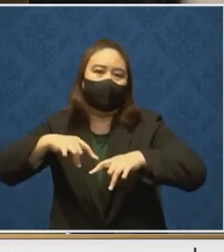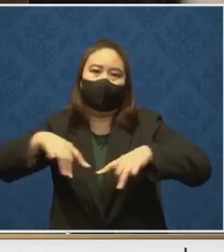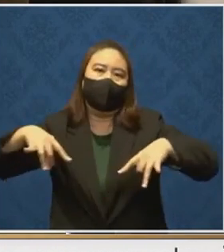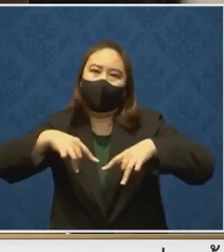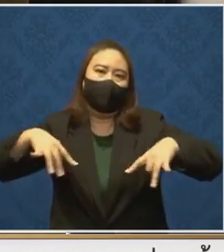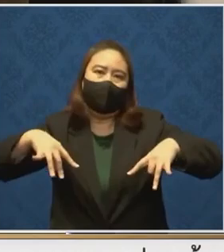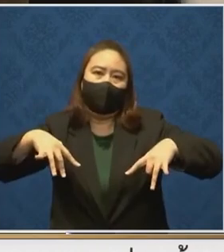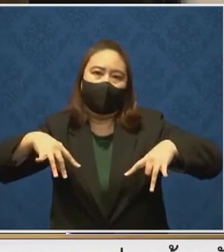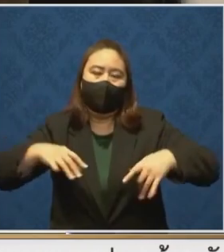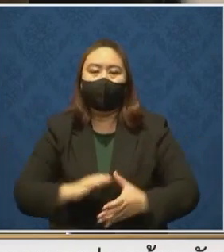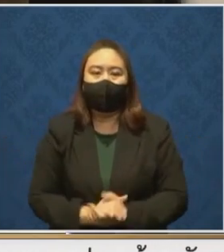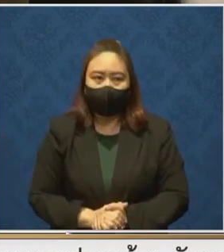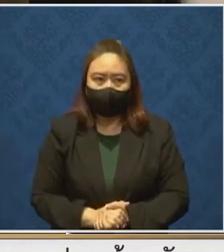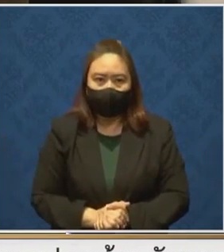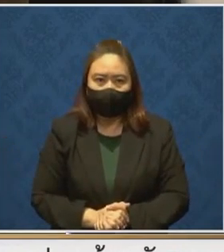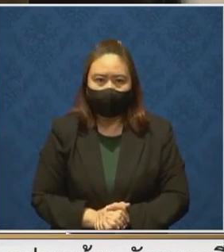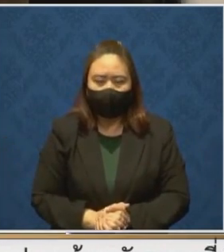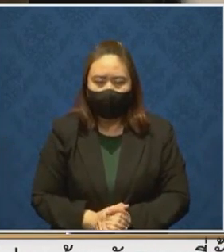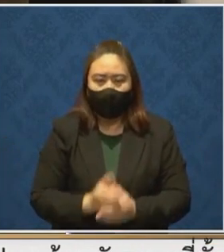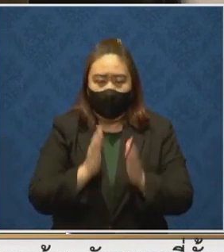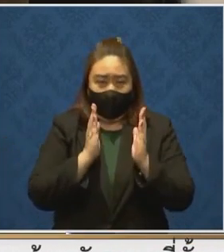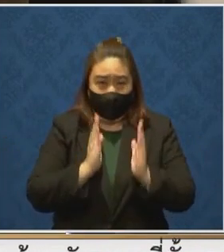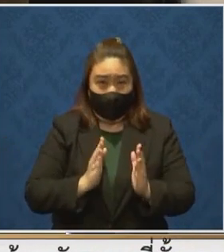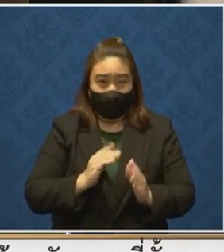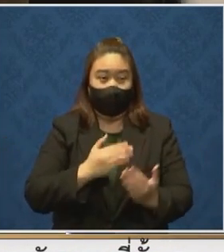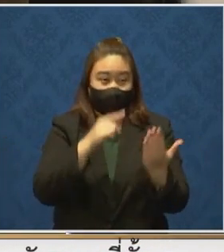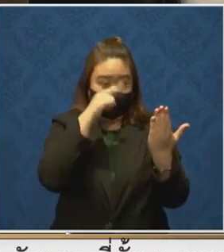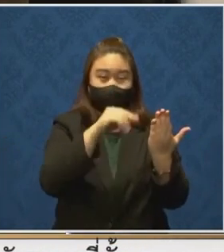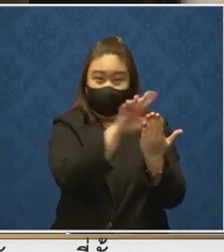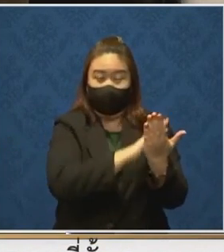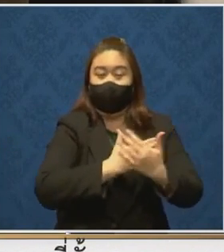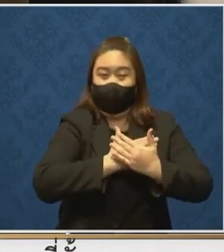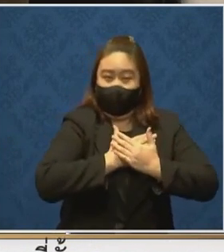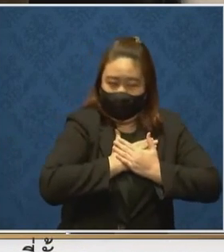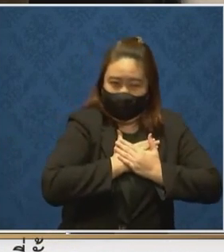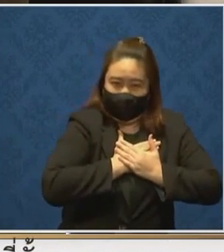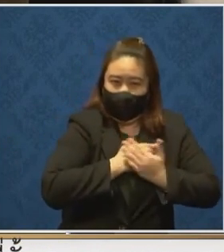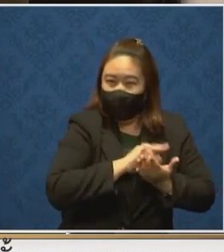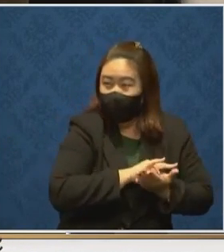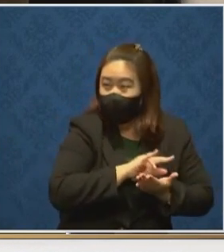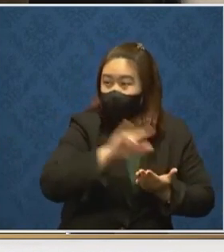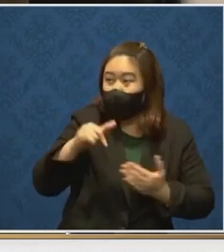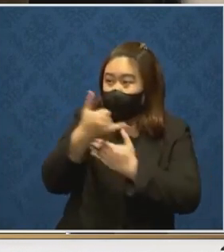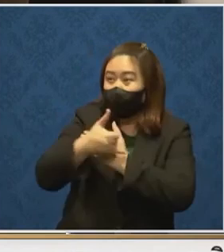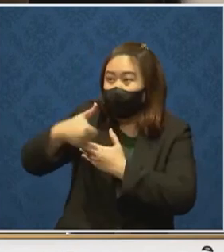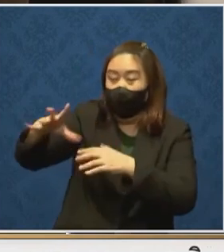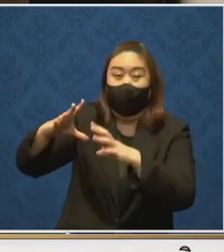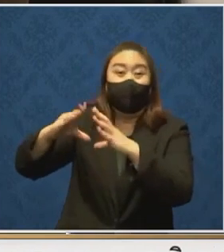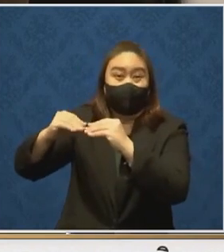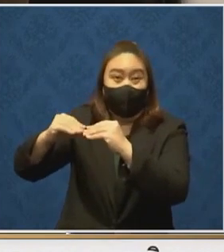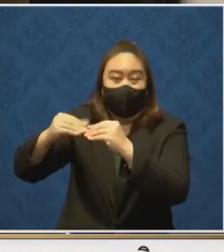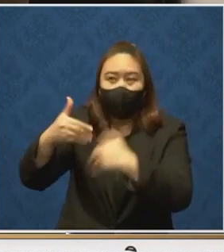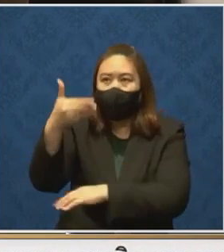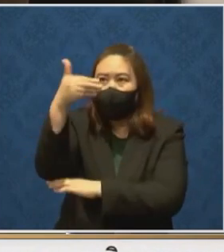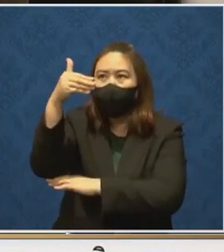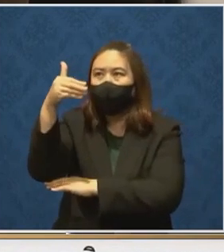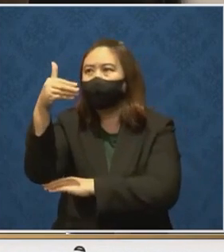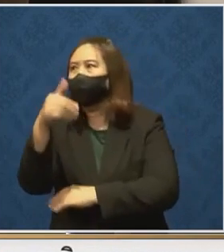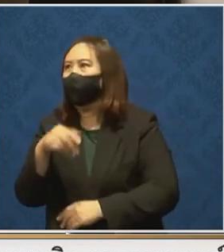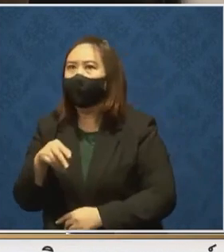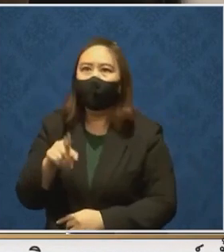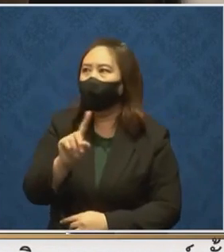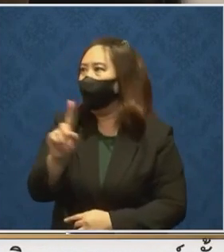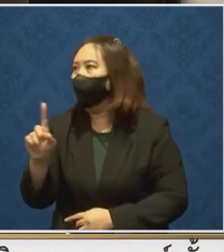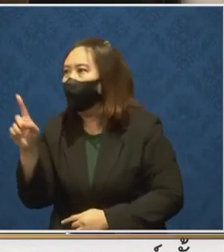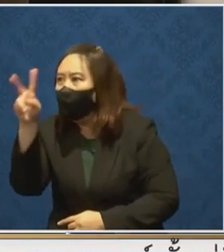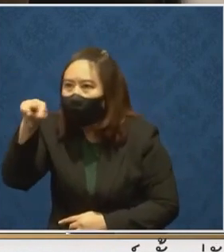คนรัชาติที่ไปประชุมระดบนานาชาติแล้วหาทงชาตไม่เจอคนรกชิทบอกวาทำเพื่อ